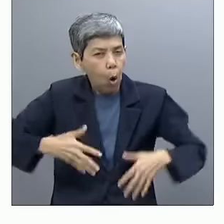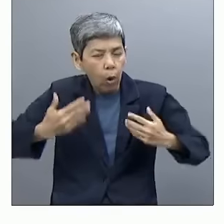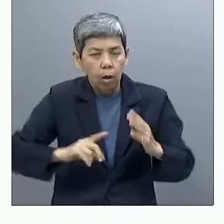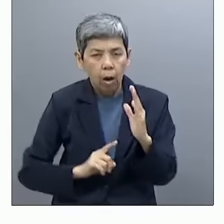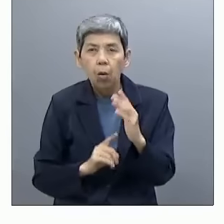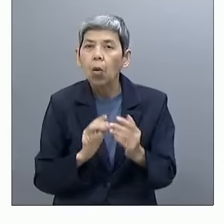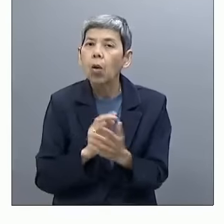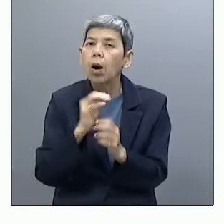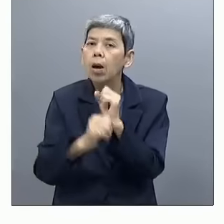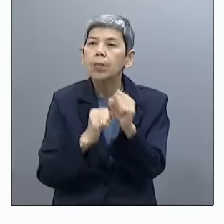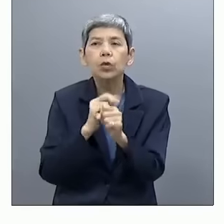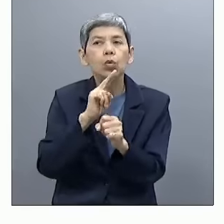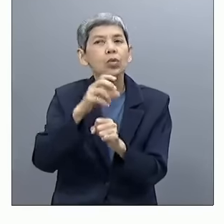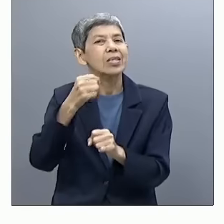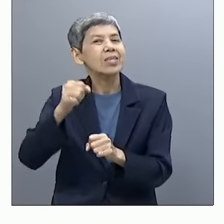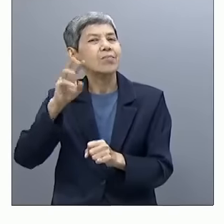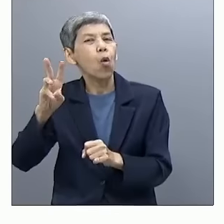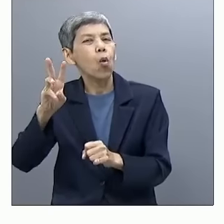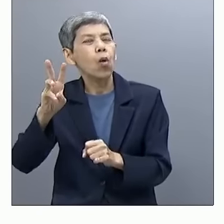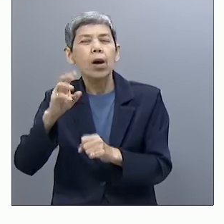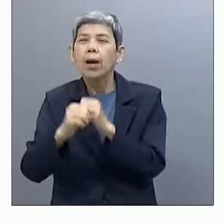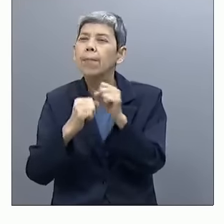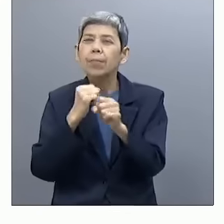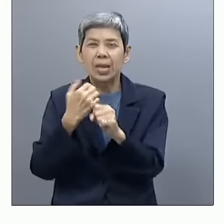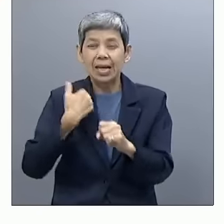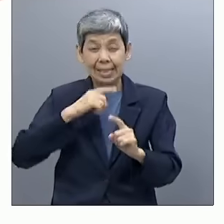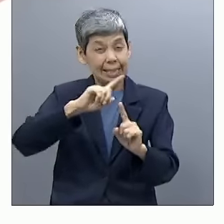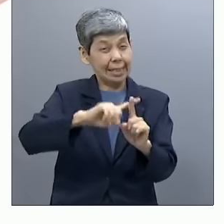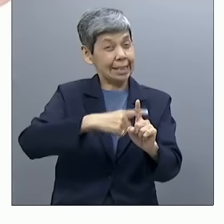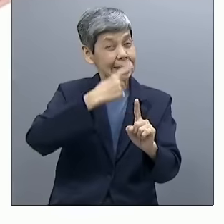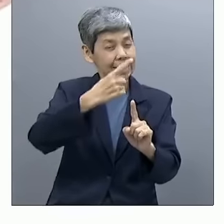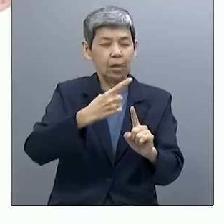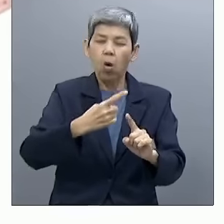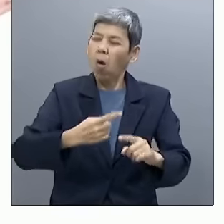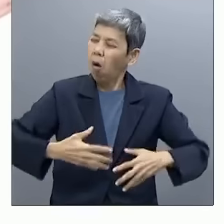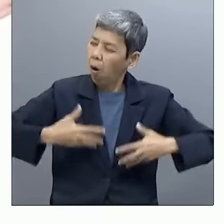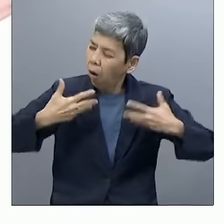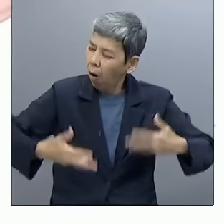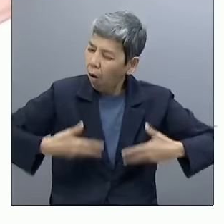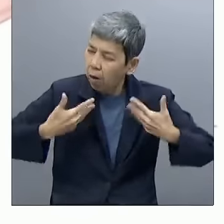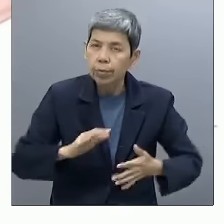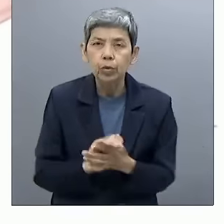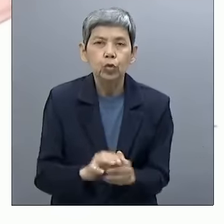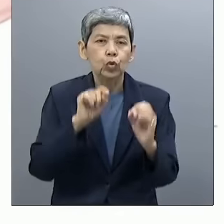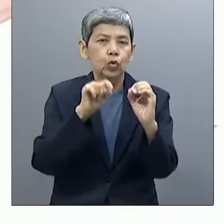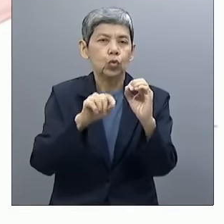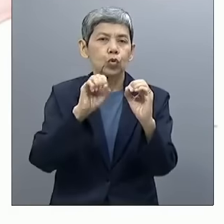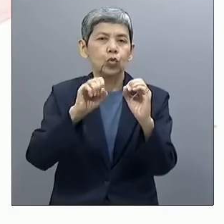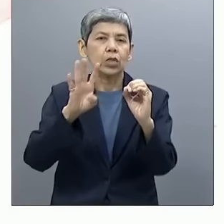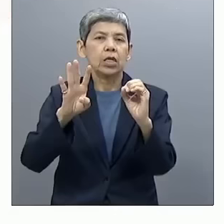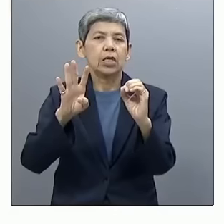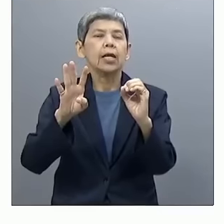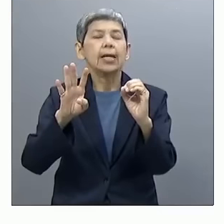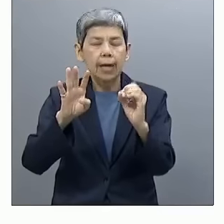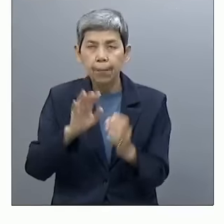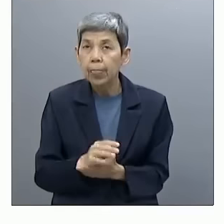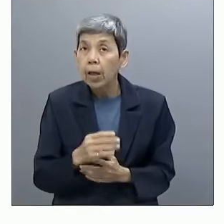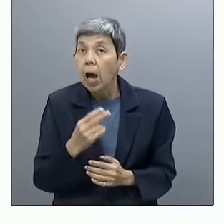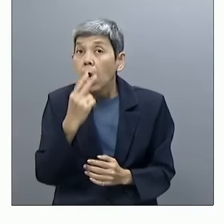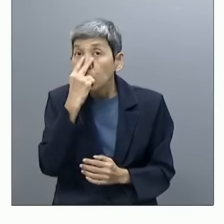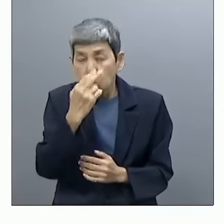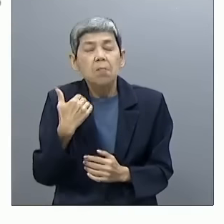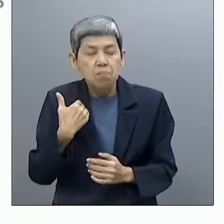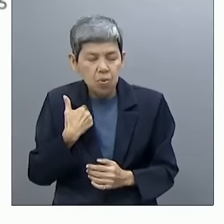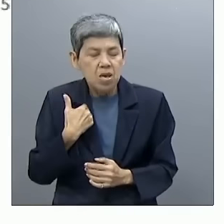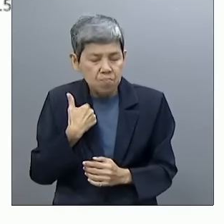2016ที่เคยเป็นสถิติปีที่มีเดือนมกราคมที่อุ่นที่สุดอยู่ที่0.04องเซซดังนั้นก็เลย